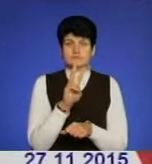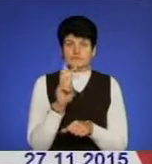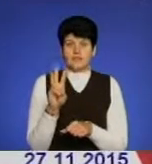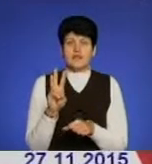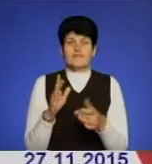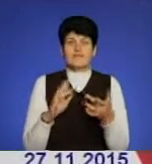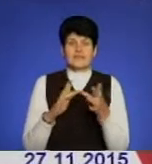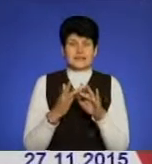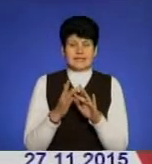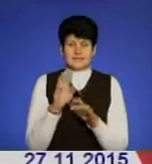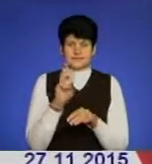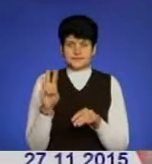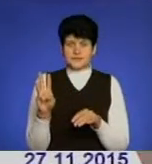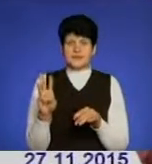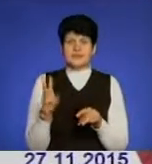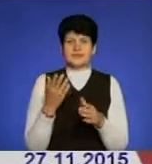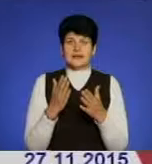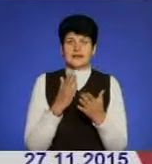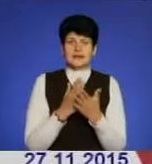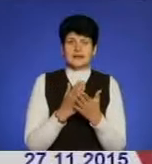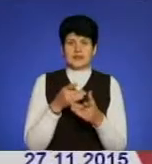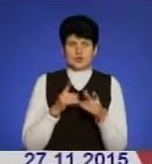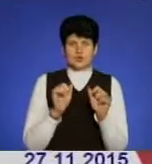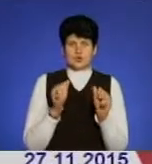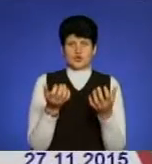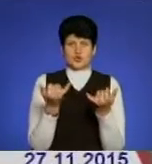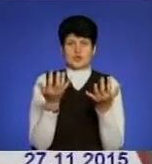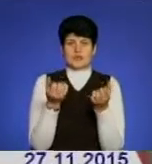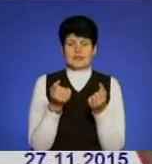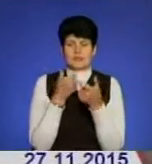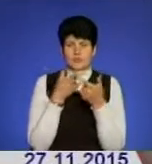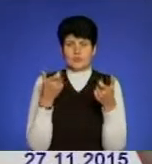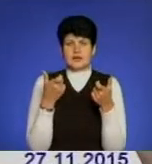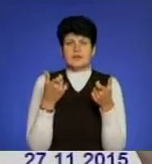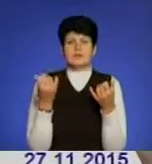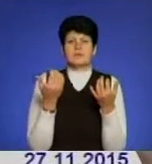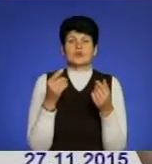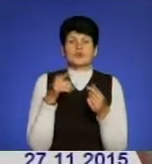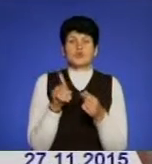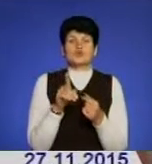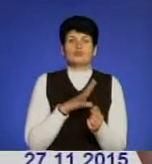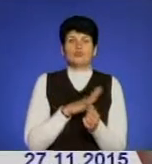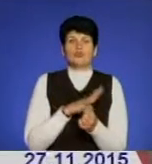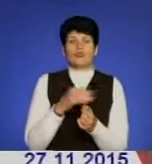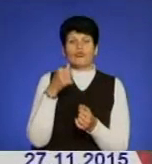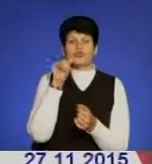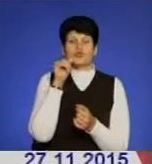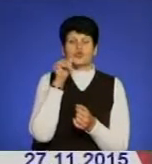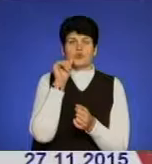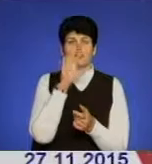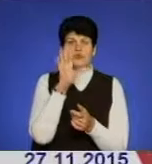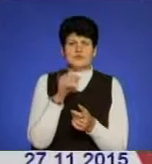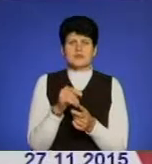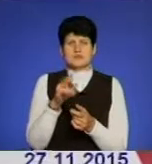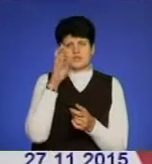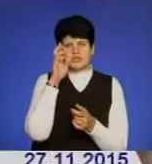скажу в режимі реального часу, але сьогодні можна отримати інформацію про транзакції, які відбувалися вчора, по всіх по казначейству